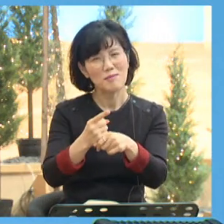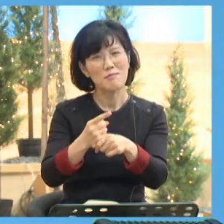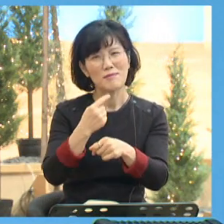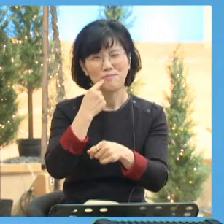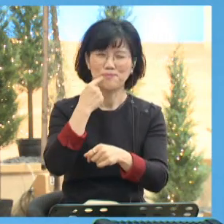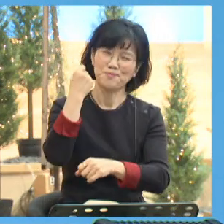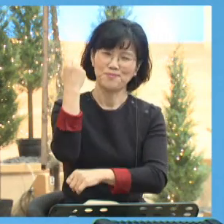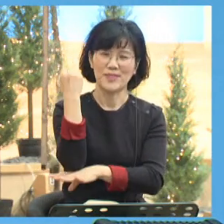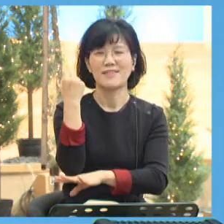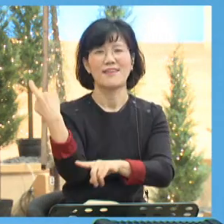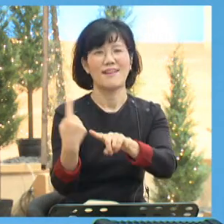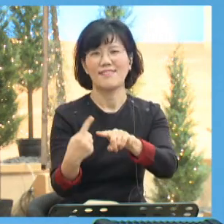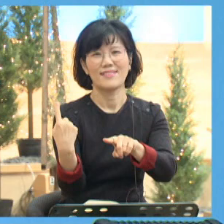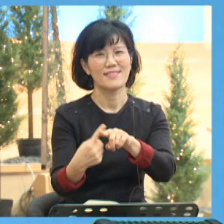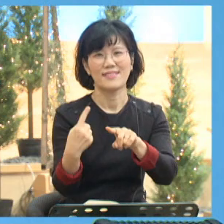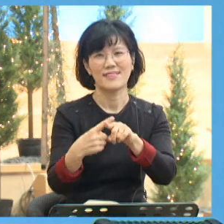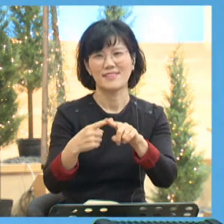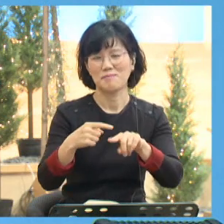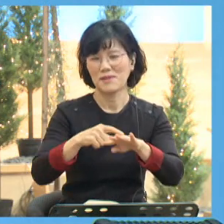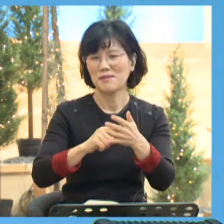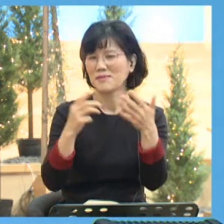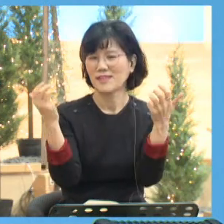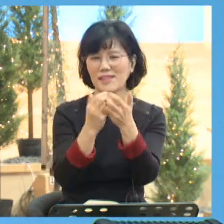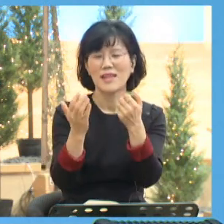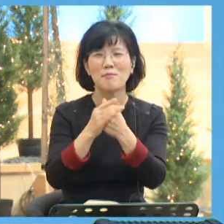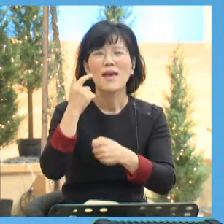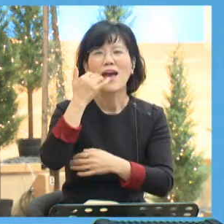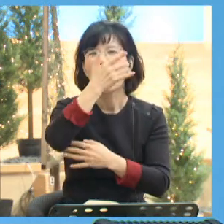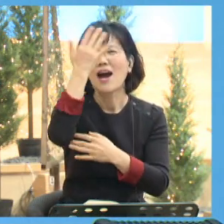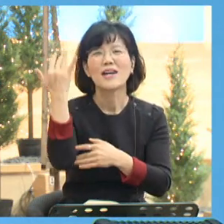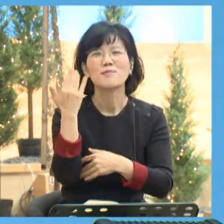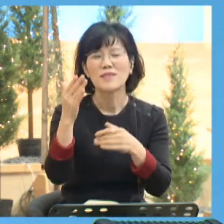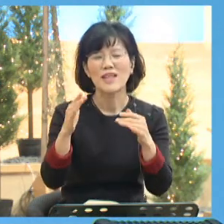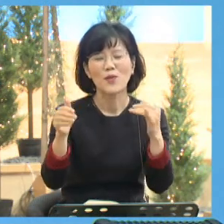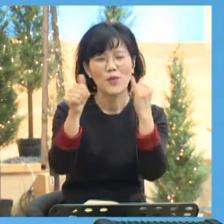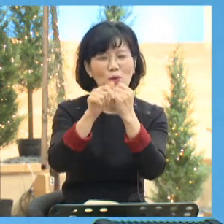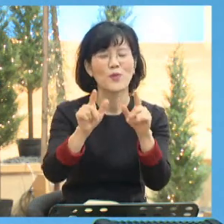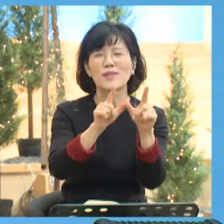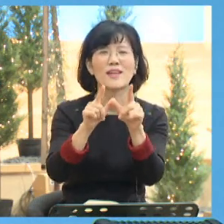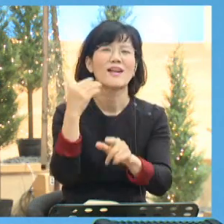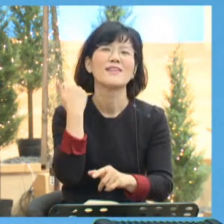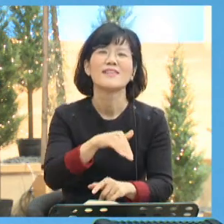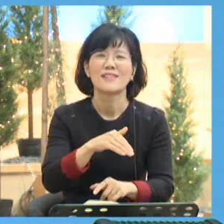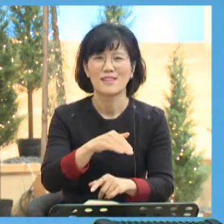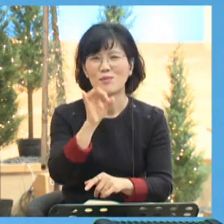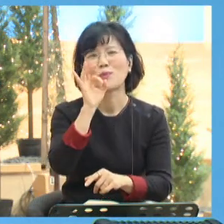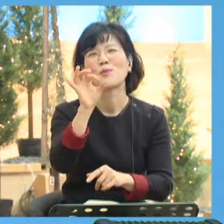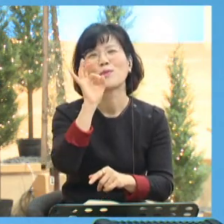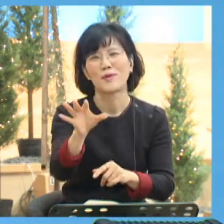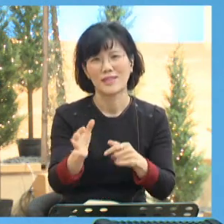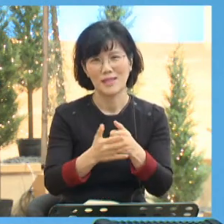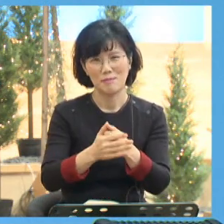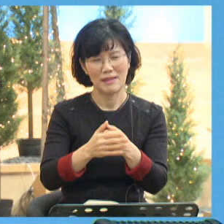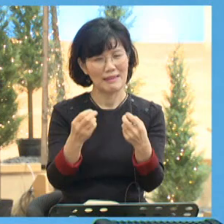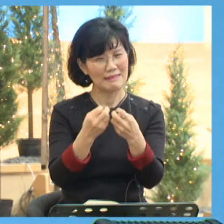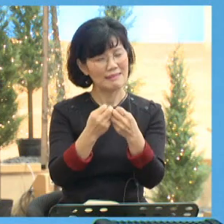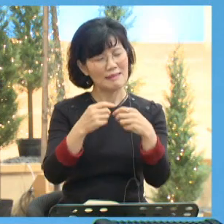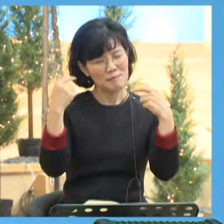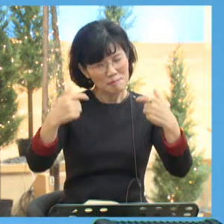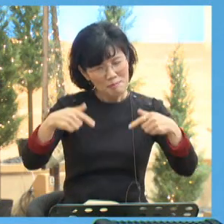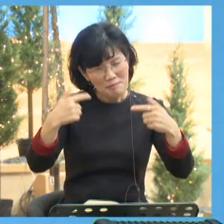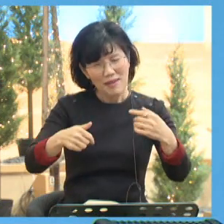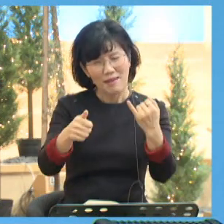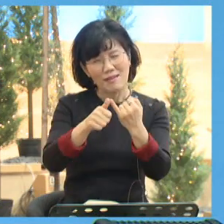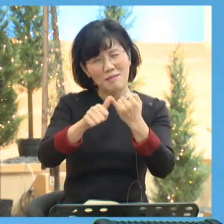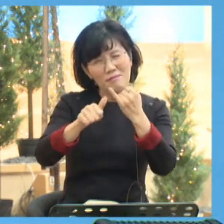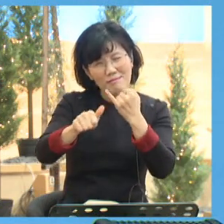뿌리로 가득 채워져 있는데 아름다운 결혼 생활 그게 가능합니까 불 가능했죠 달마다 부부싸움을 하게 되어